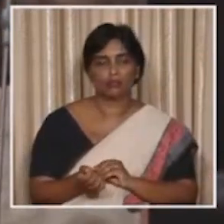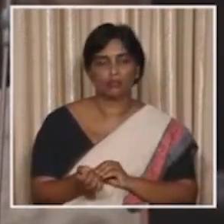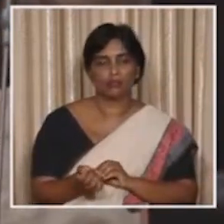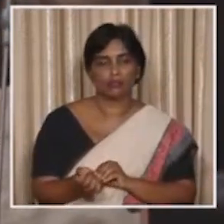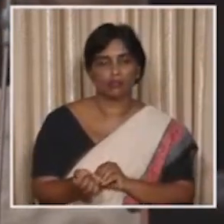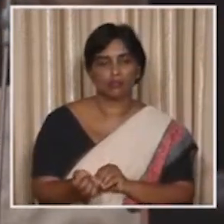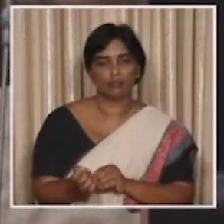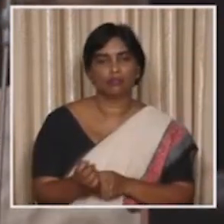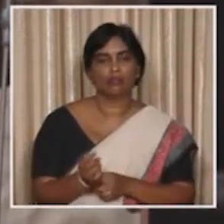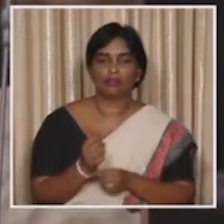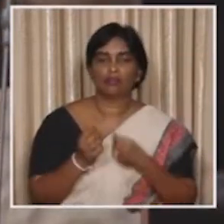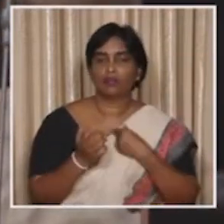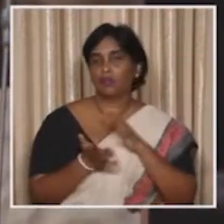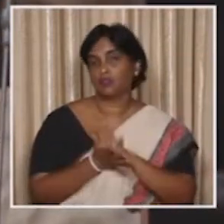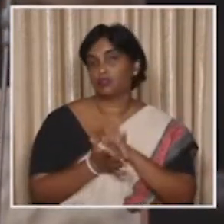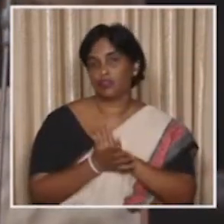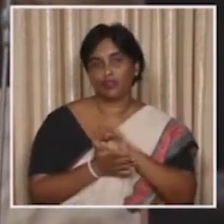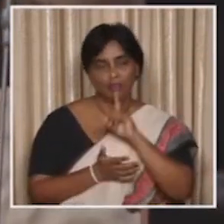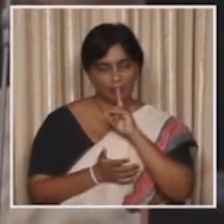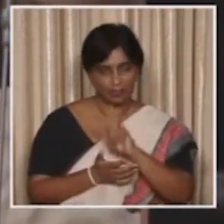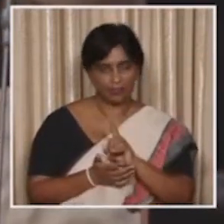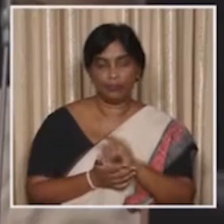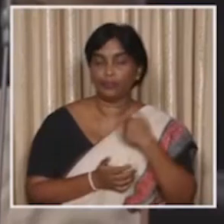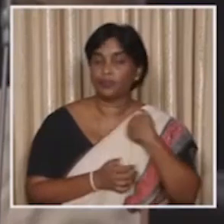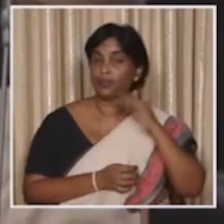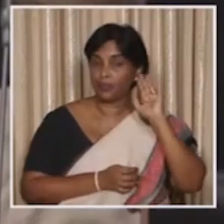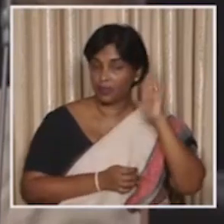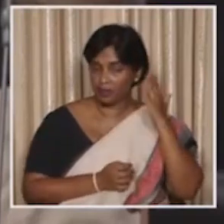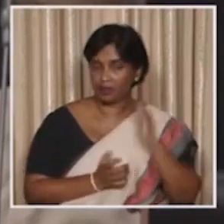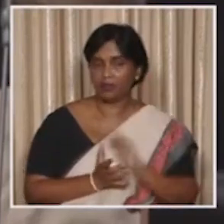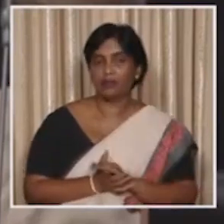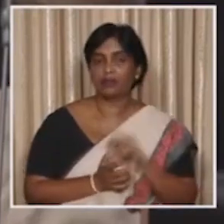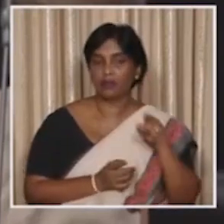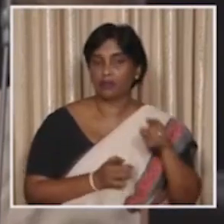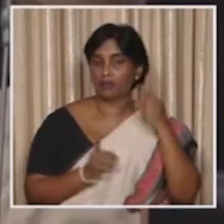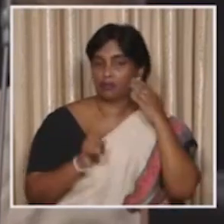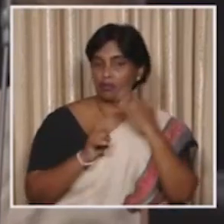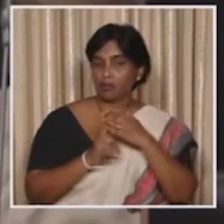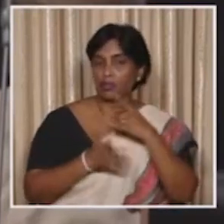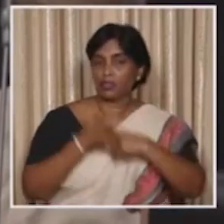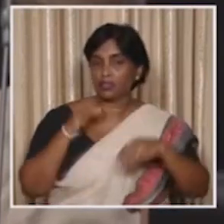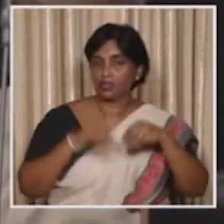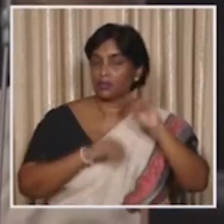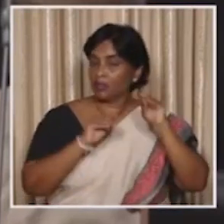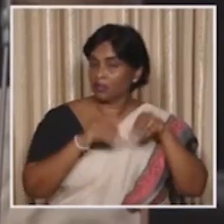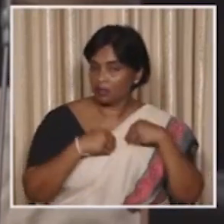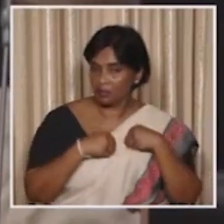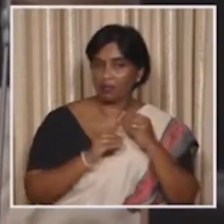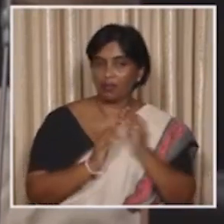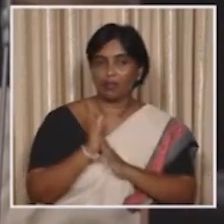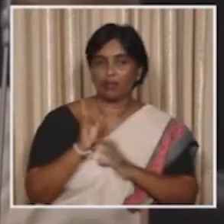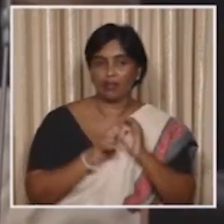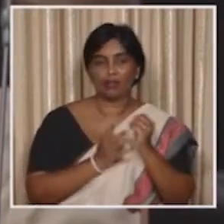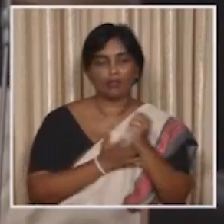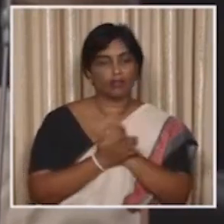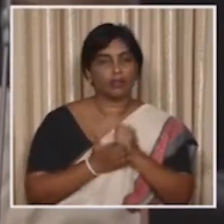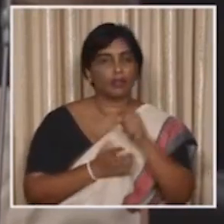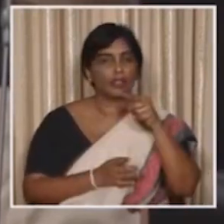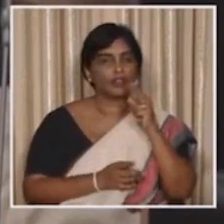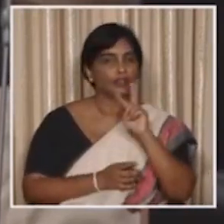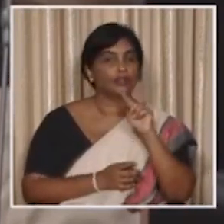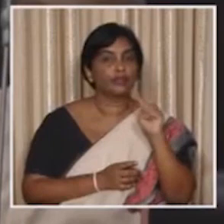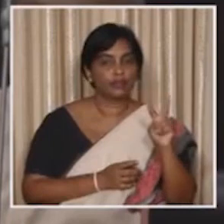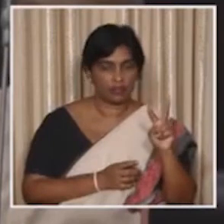මම සතුට ප්‍රකාශ කරනවා විශේෂයෙන්ම ඒ සඳහා ඡන්දෙ දුන්න ඒ මන්ත්‍රී සංඛ්‍යා